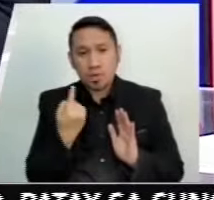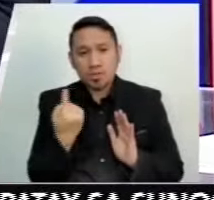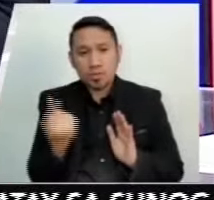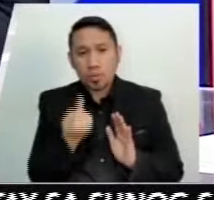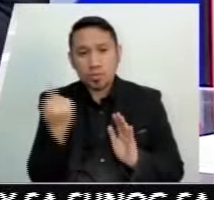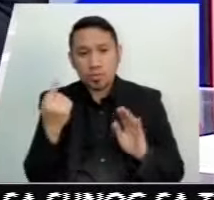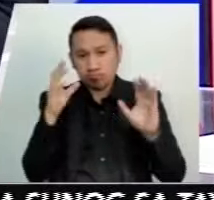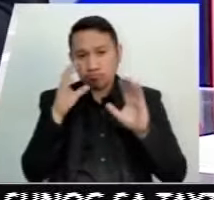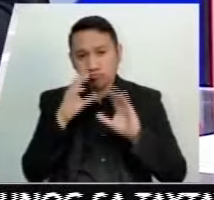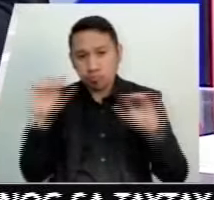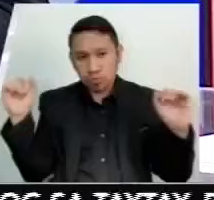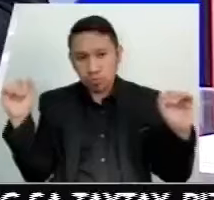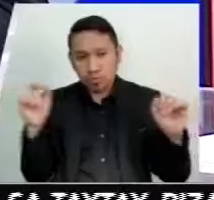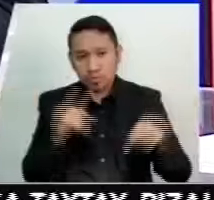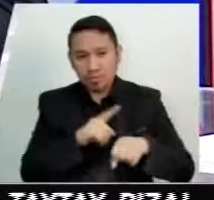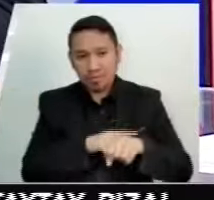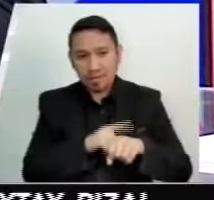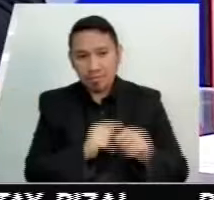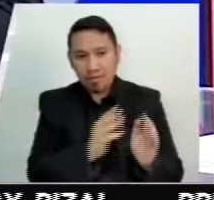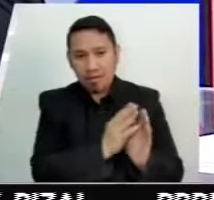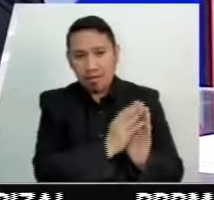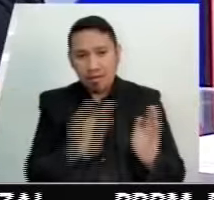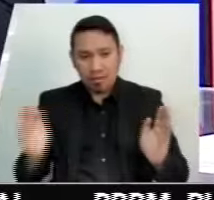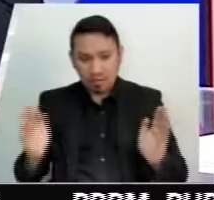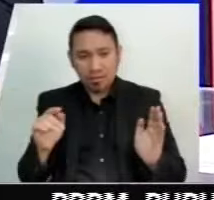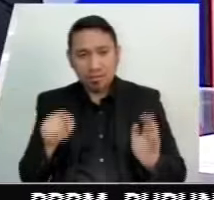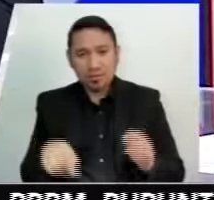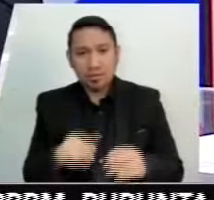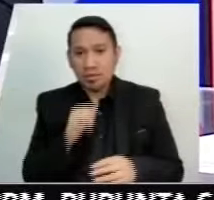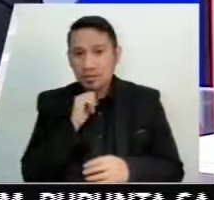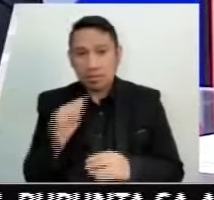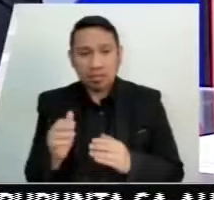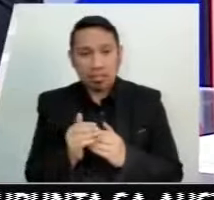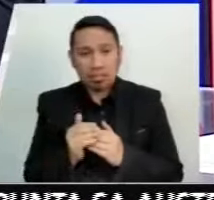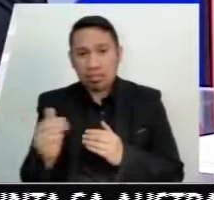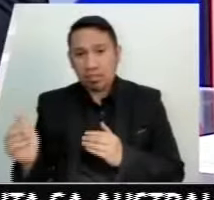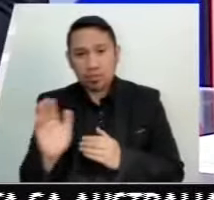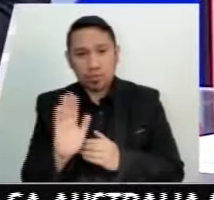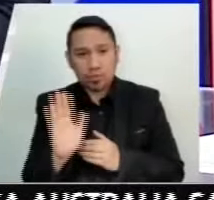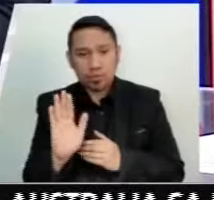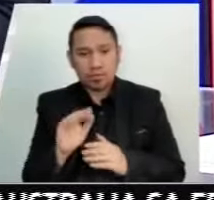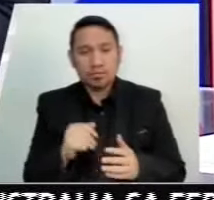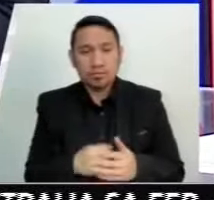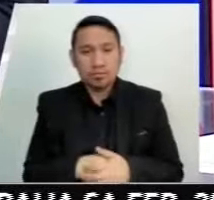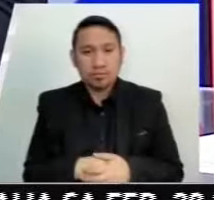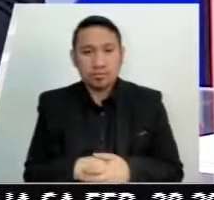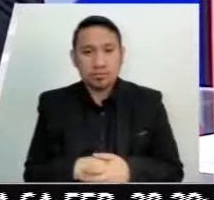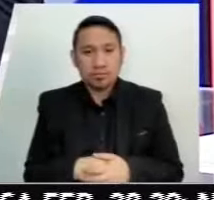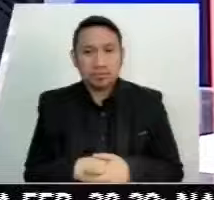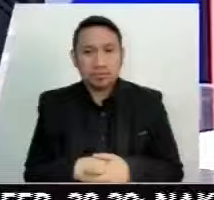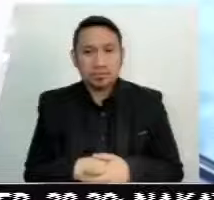kung gusto lamang itong pahabain para makinabang ang kasalukuyang administrasyon.